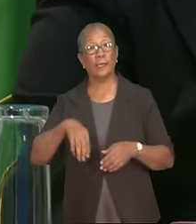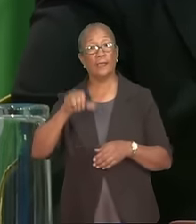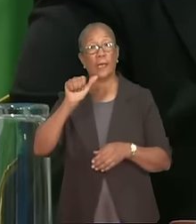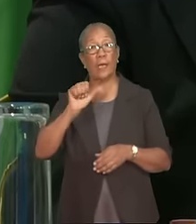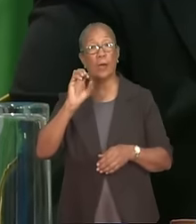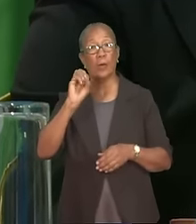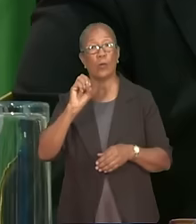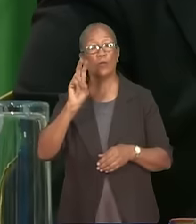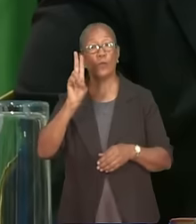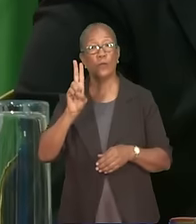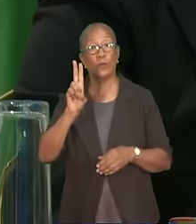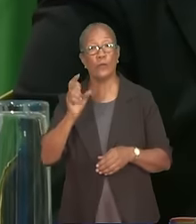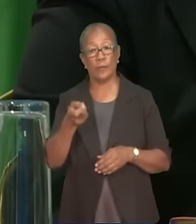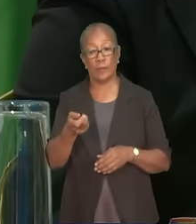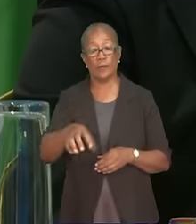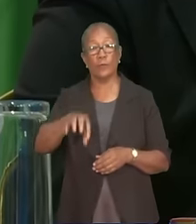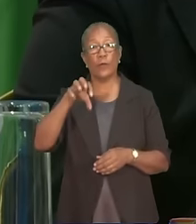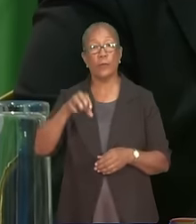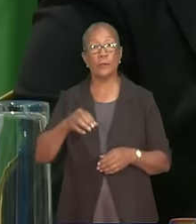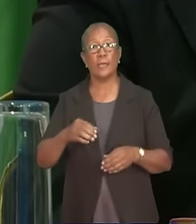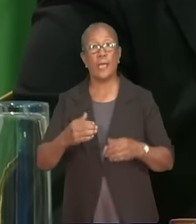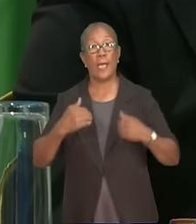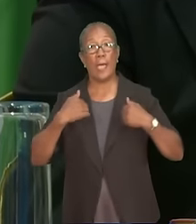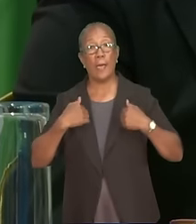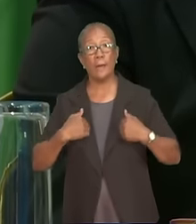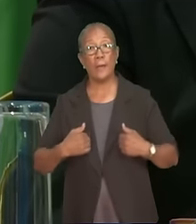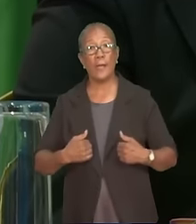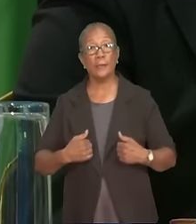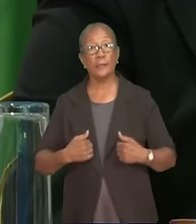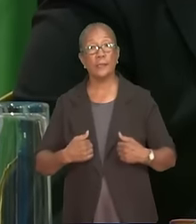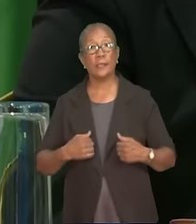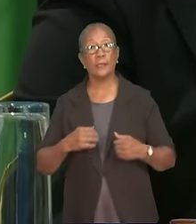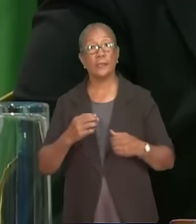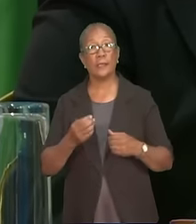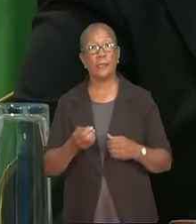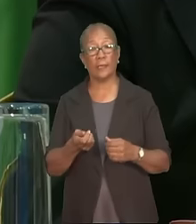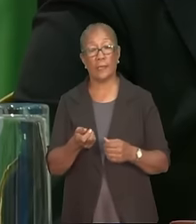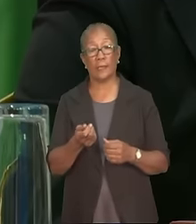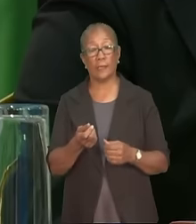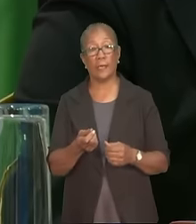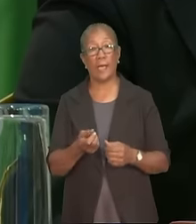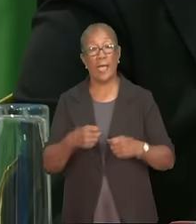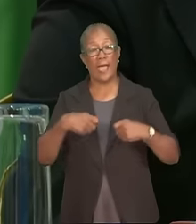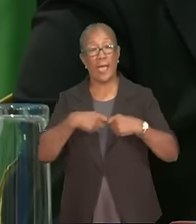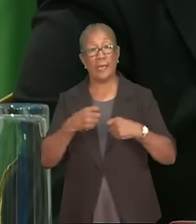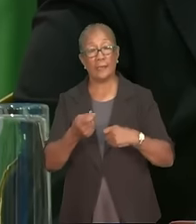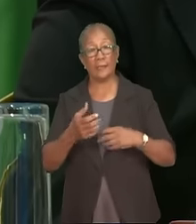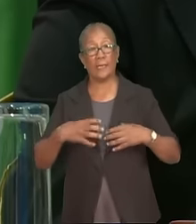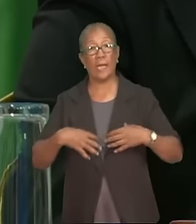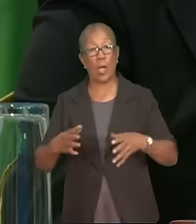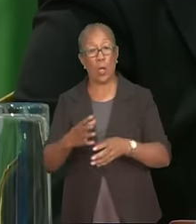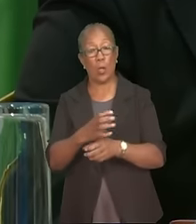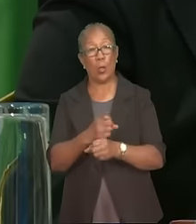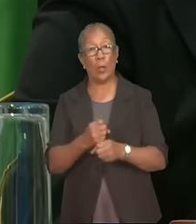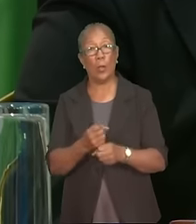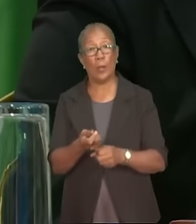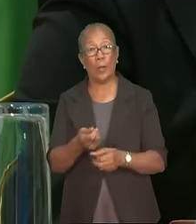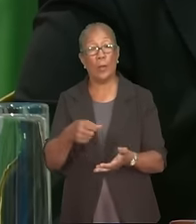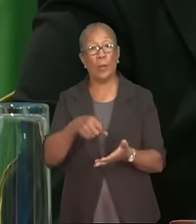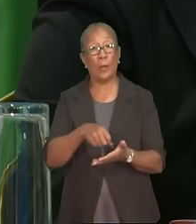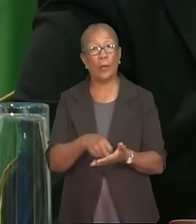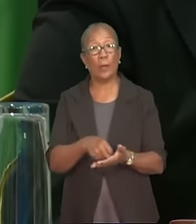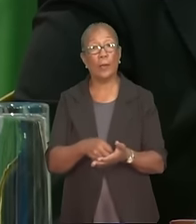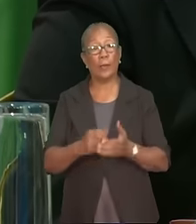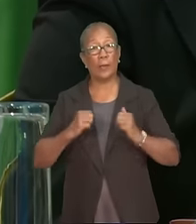AOV-fonds. En de mensen die in aanmerking komen voor financiële bijstand, via SOSAVO, financiële bijstand, zwakke huishouden